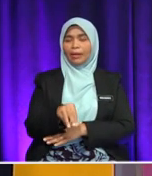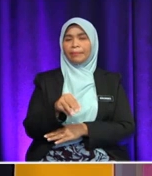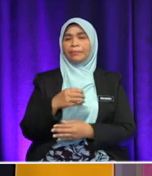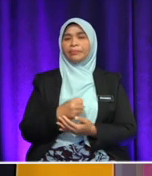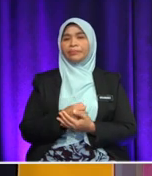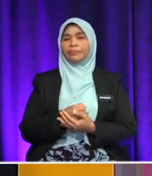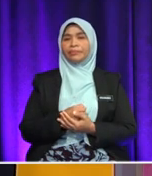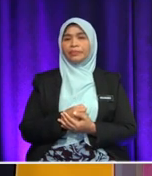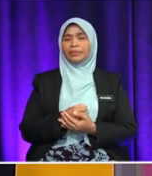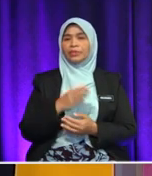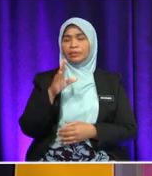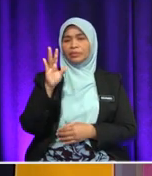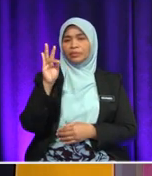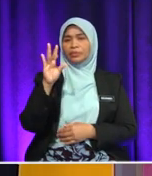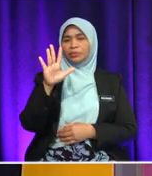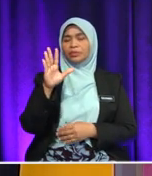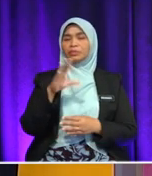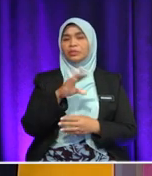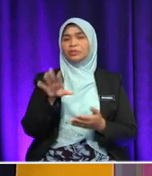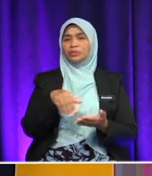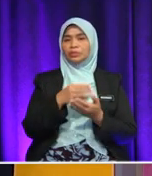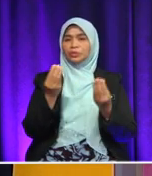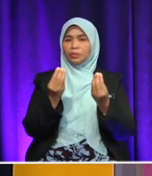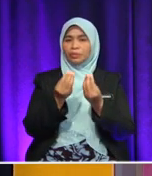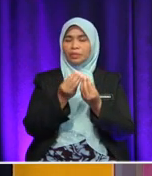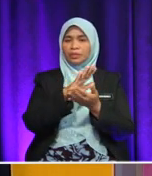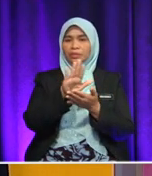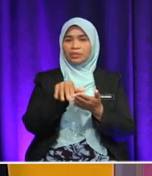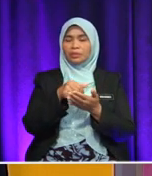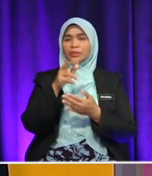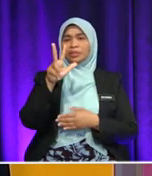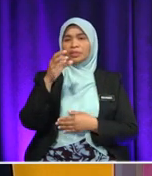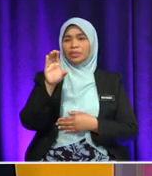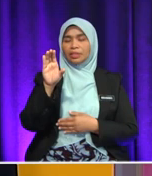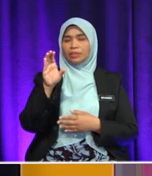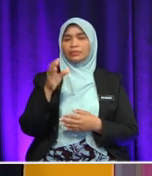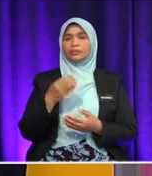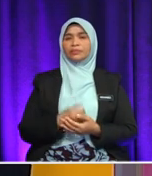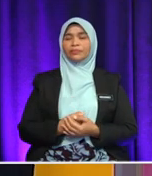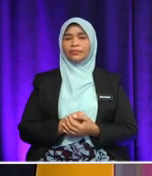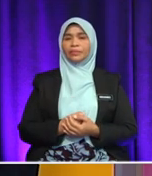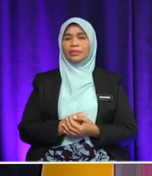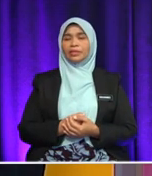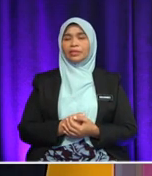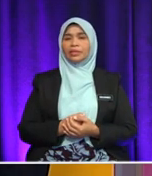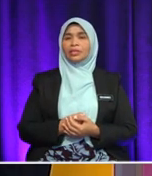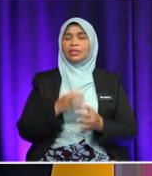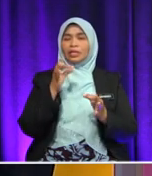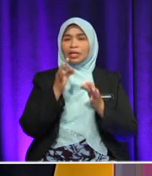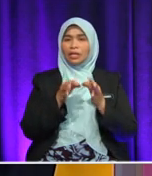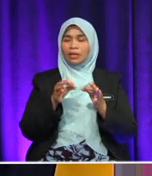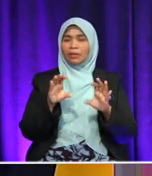salat yang kedua 75 75 Jadi 300 keseluruhannya bilangan rakanya 4 rakaat dengan dua salam sekiranya dilakukan